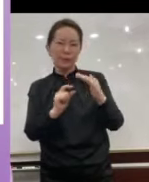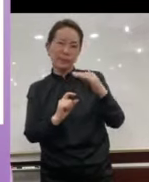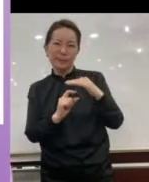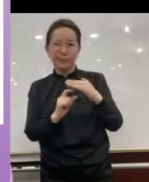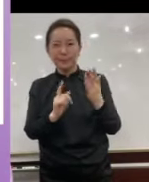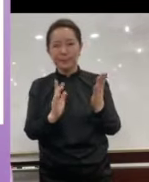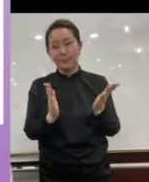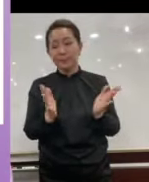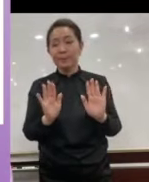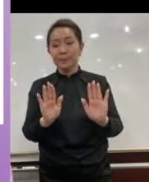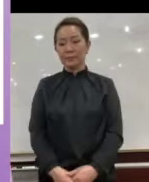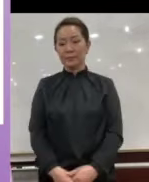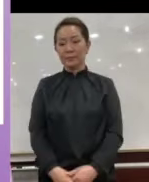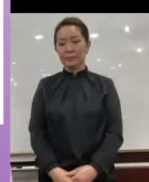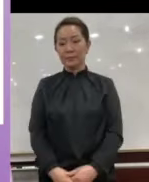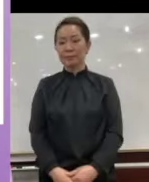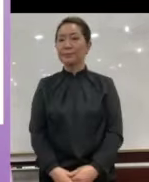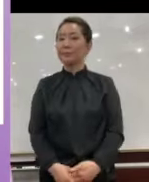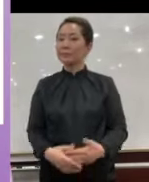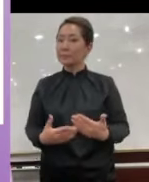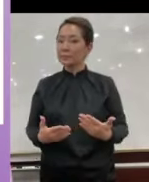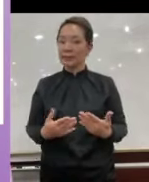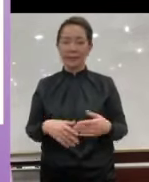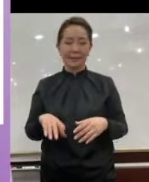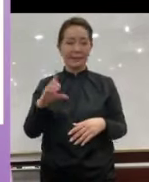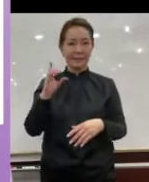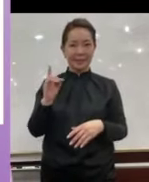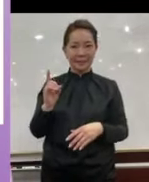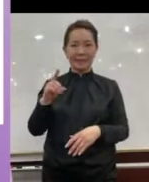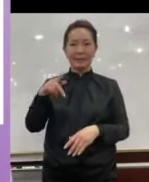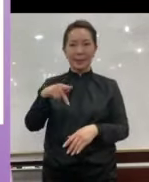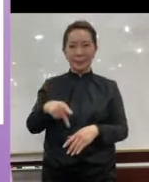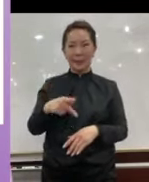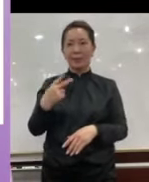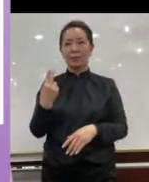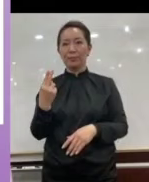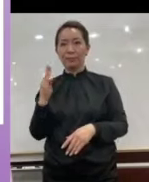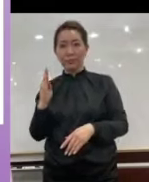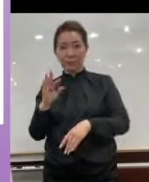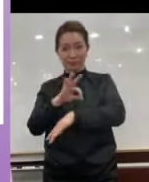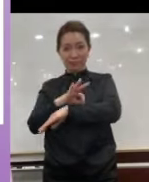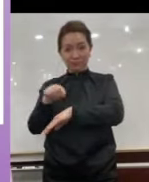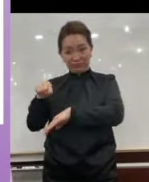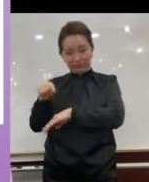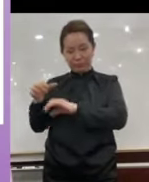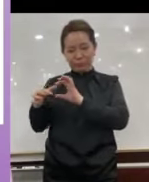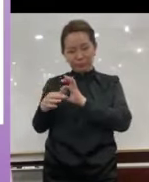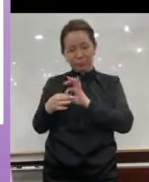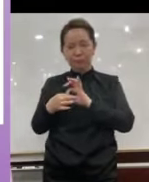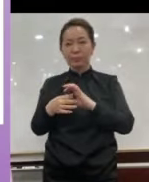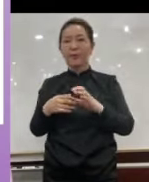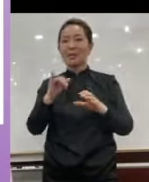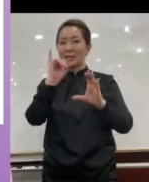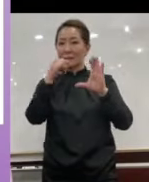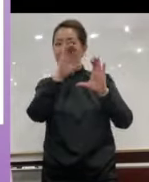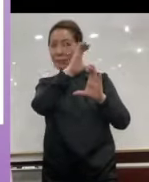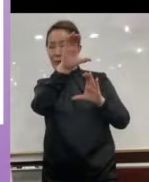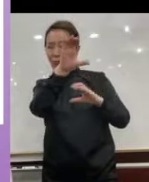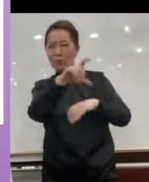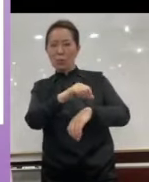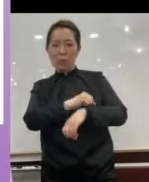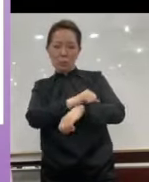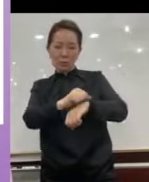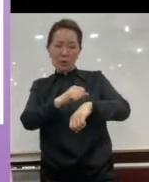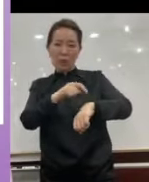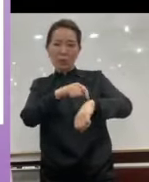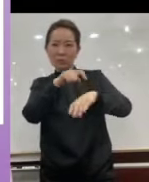байна. За DPAP төслийн хүрээнд бол JICA-гаас одоо удаан хугацааны урт хугацааны мэрэгчлэн